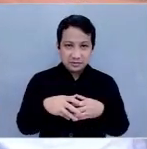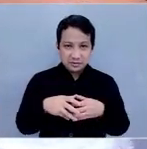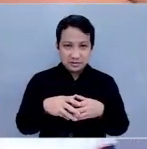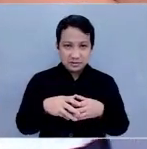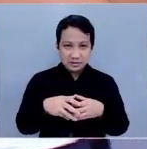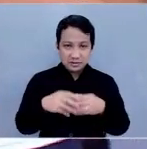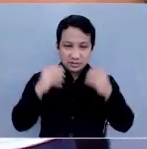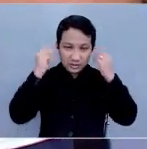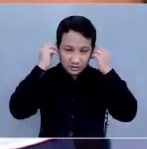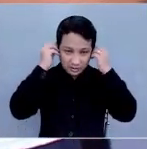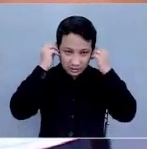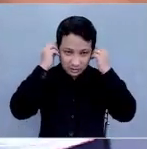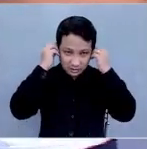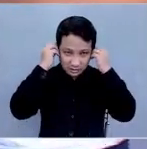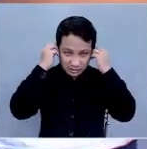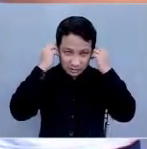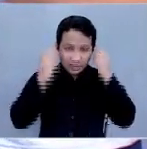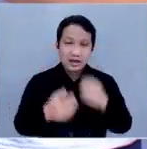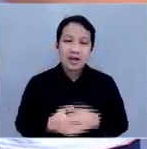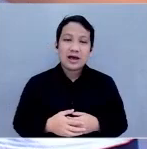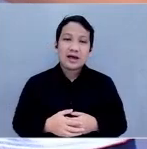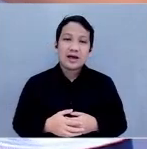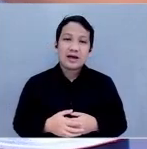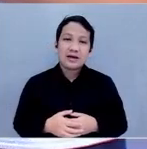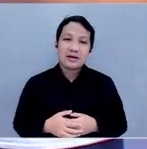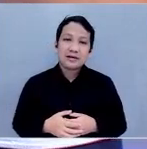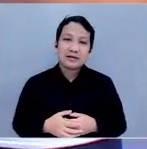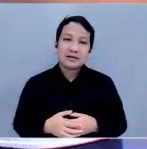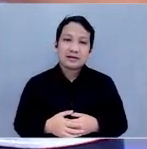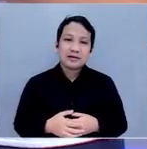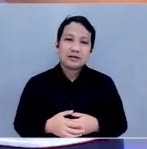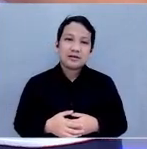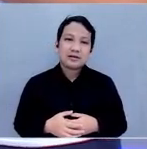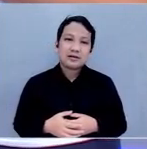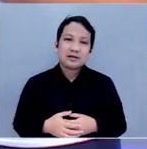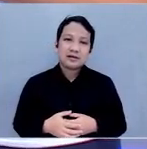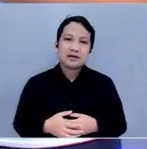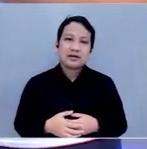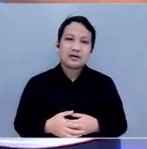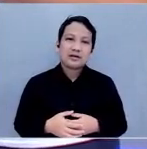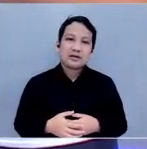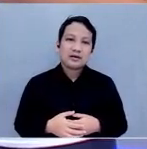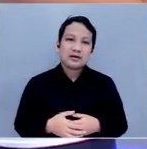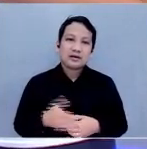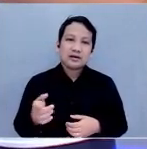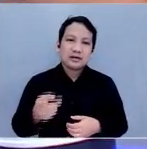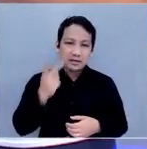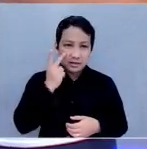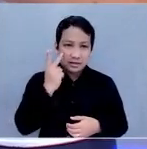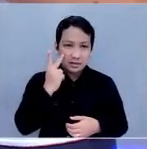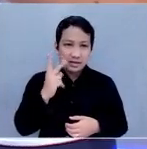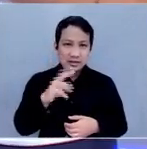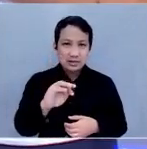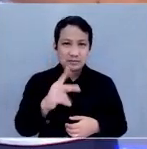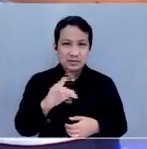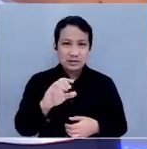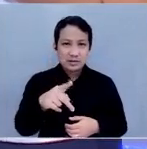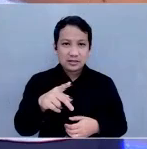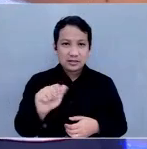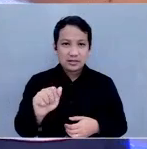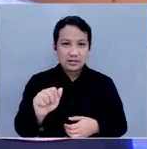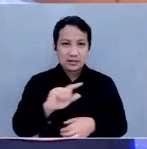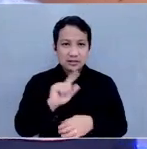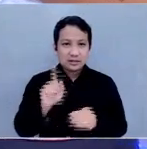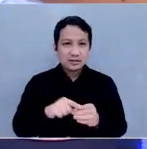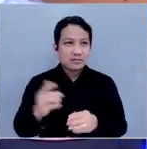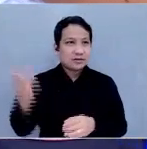namin. Nawala ata ang mic. Yan. Nagbabalik. So, na-coin yung Makata Pop na term ng isang former member